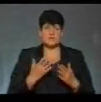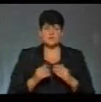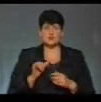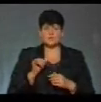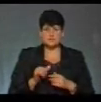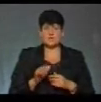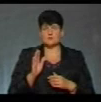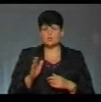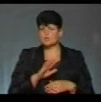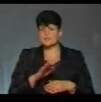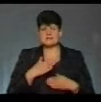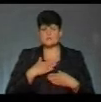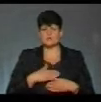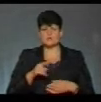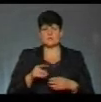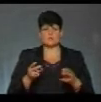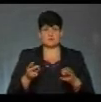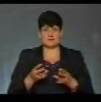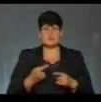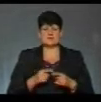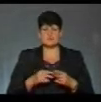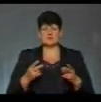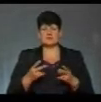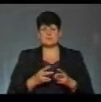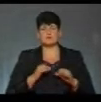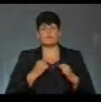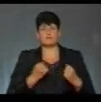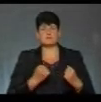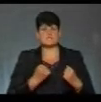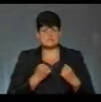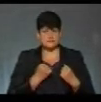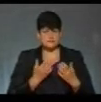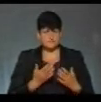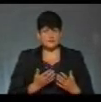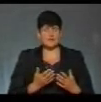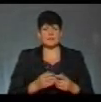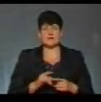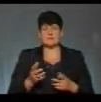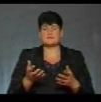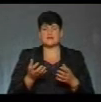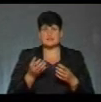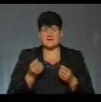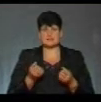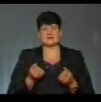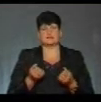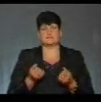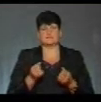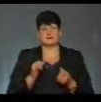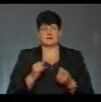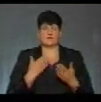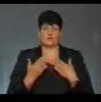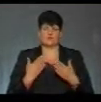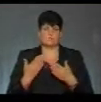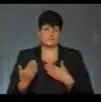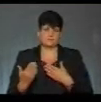будуть незадоволені її потреби. Це потреба в безпеці, і це потреба в прийнятті, визнанні і в